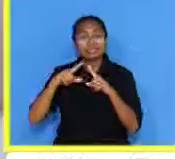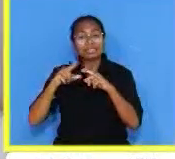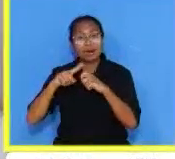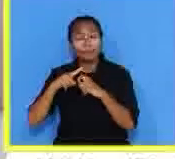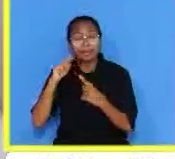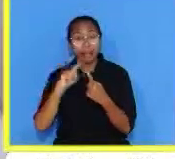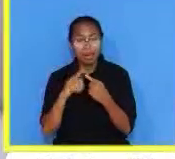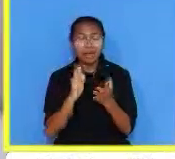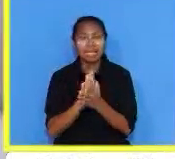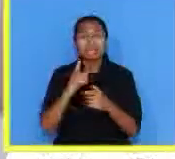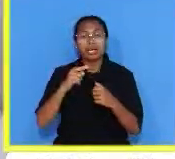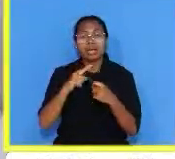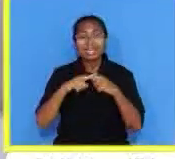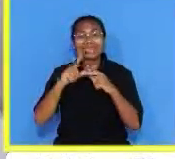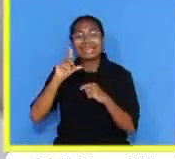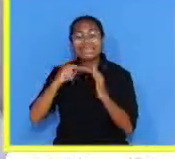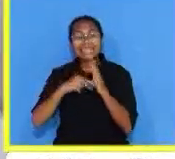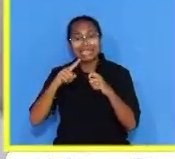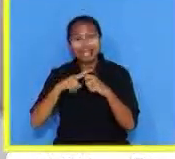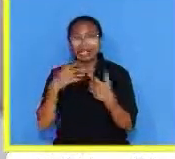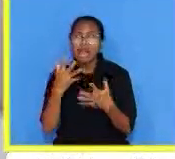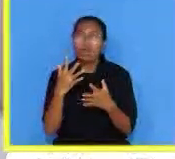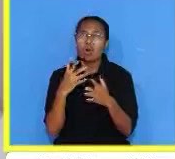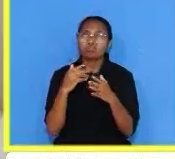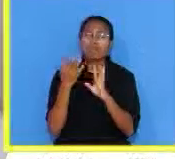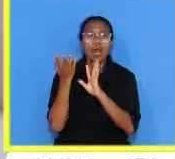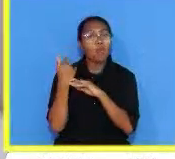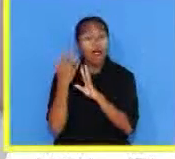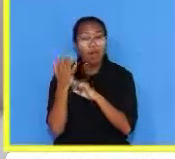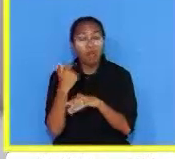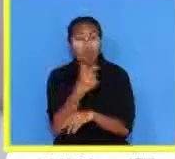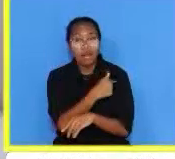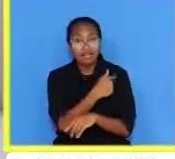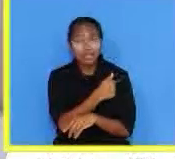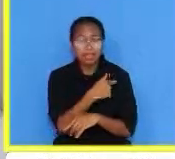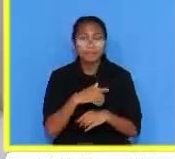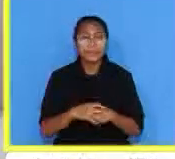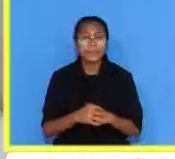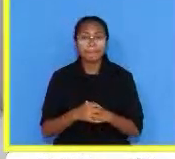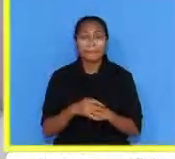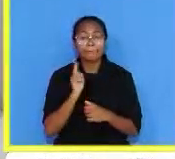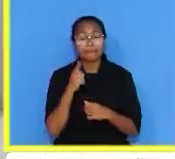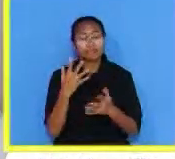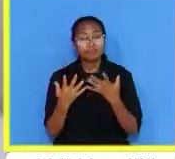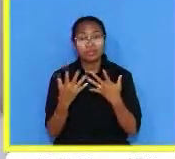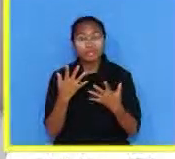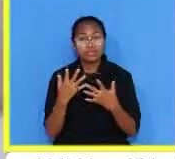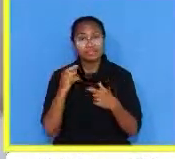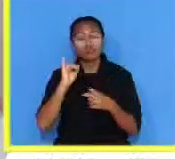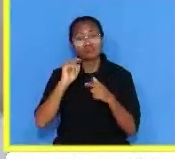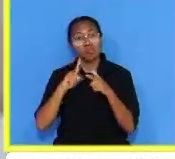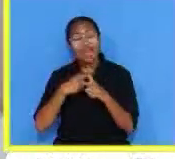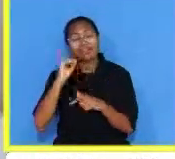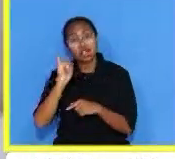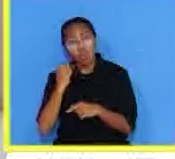sudah ditentukan. Kalau awal-awal vaksin ada, mungkin sekitar Januari